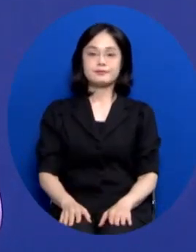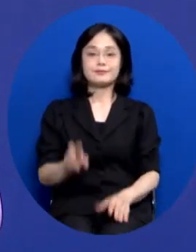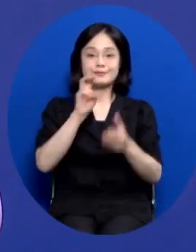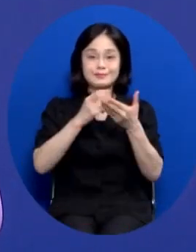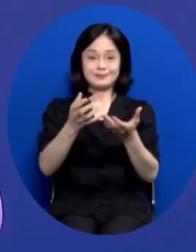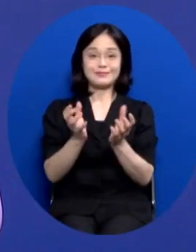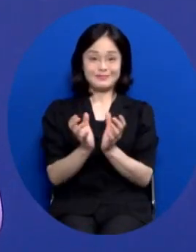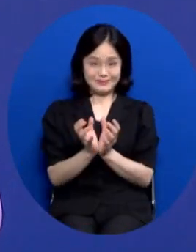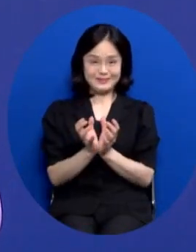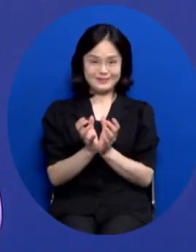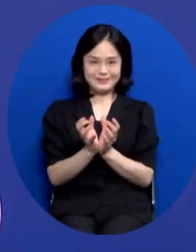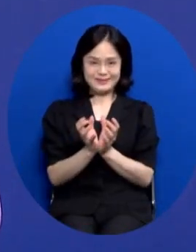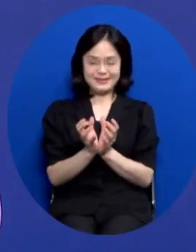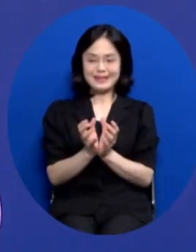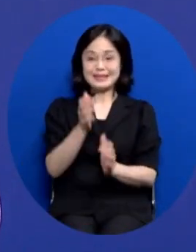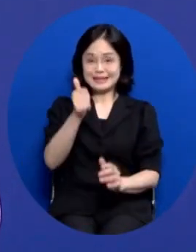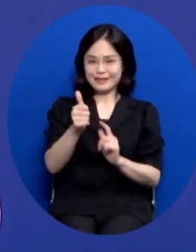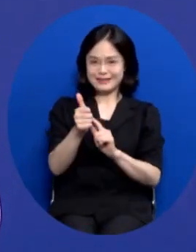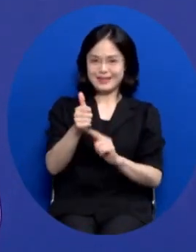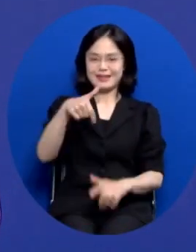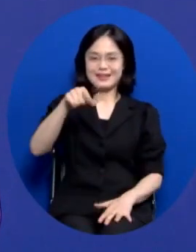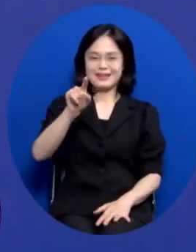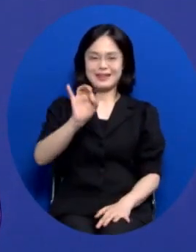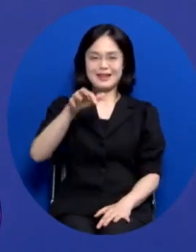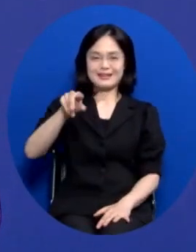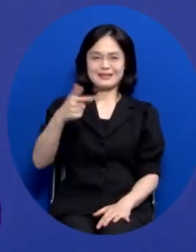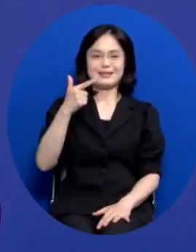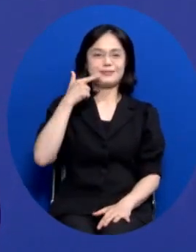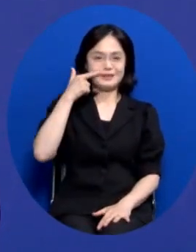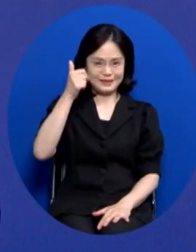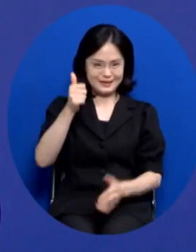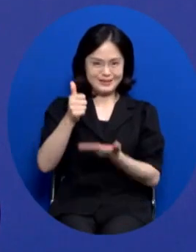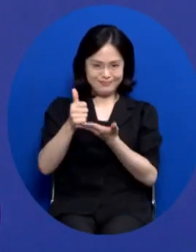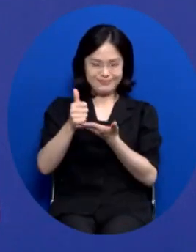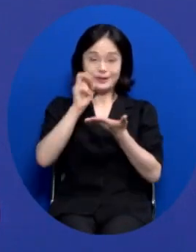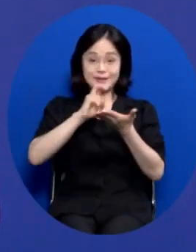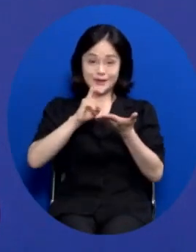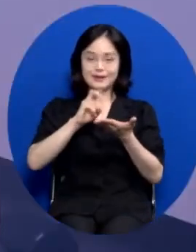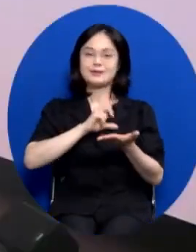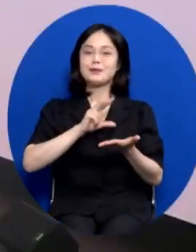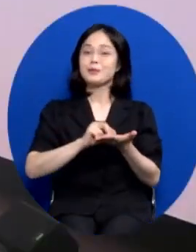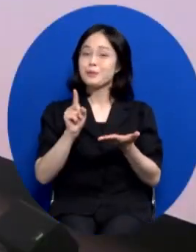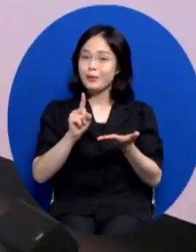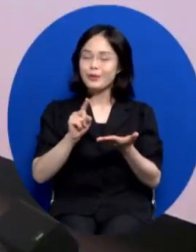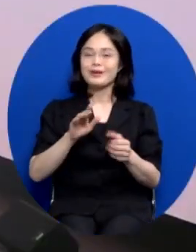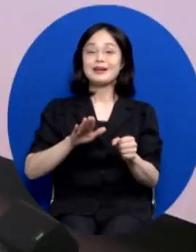차량 사역자 강찬 목사가 새 앨범 살아가고 사랑을 아를 발매했습니다